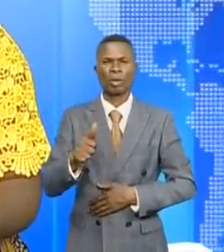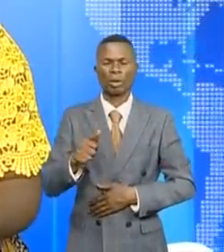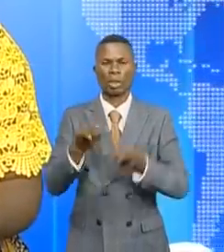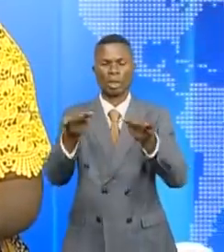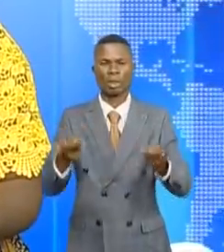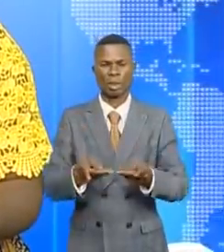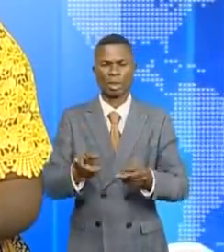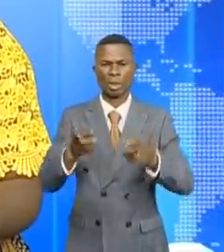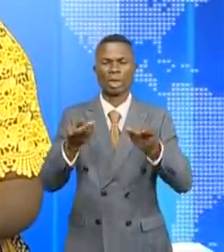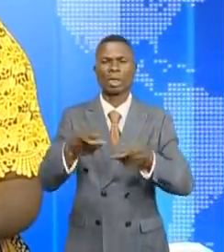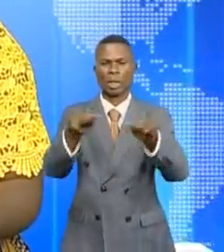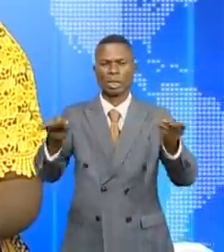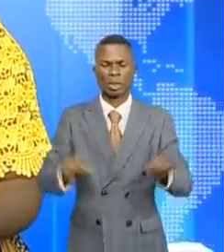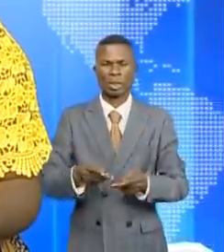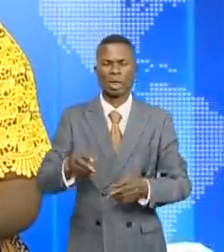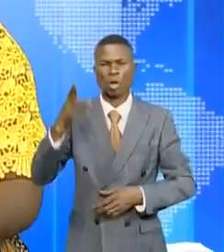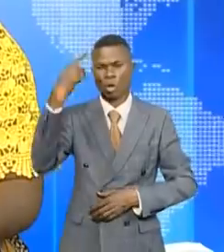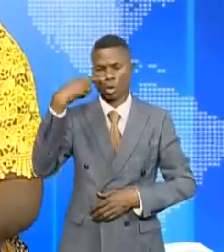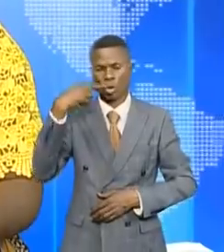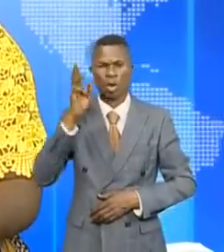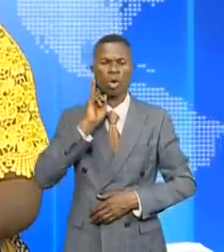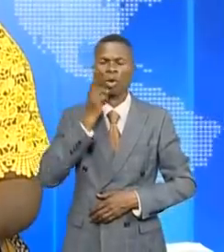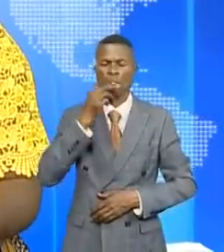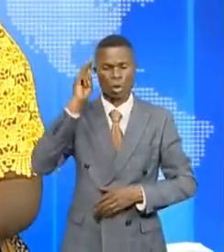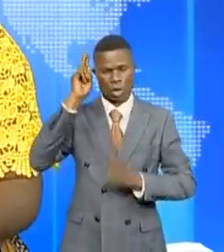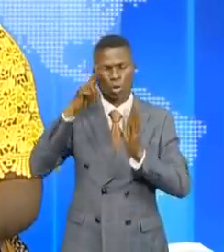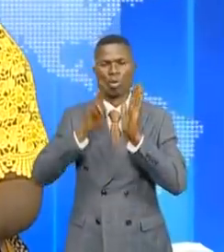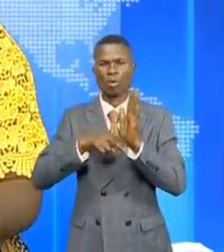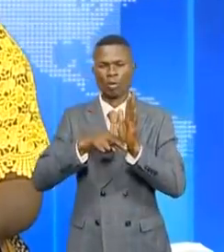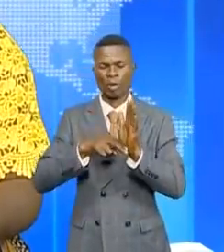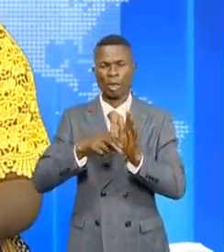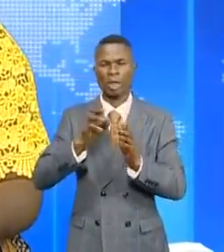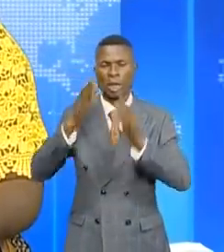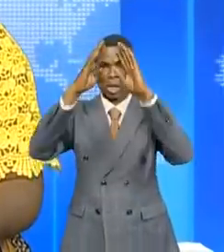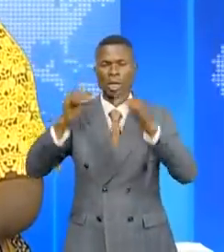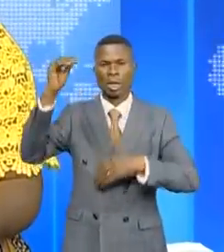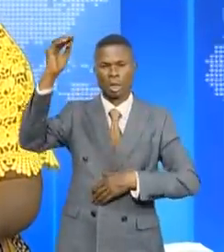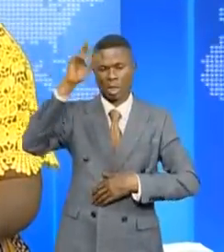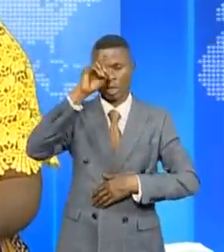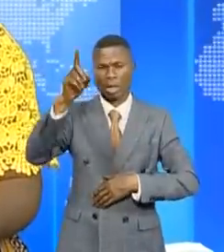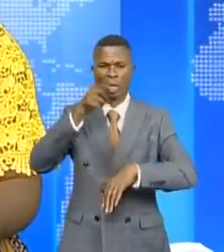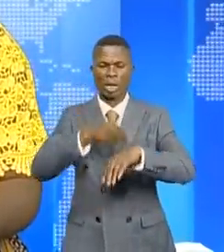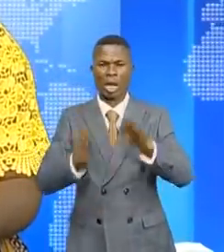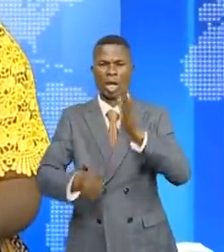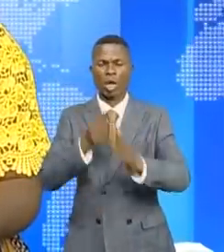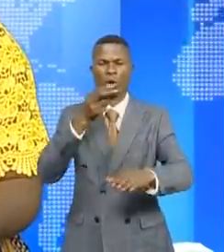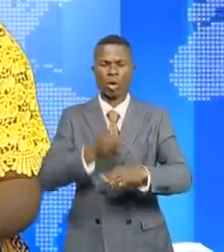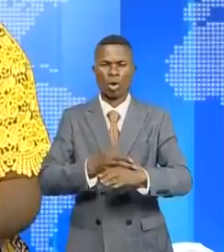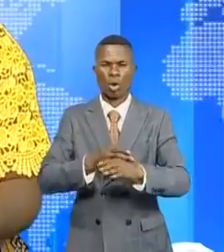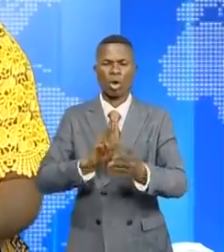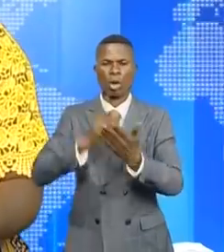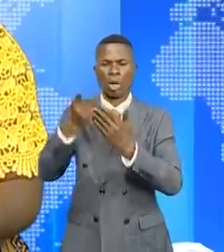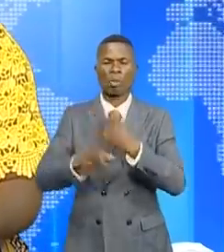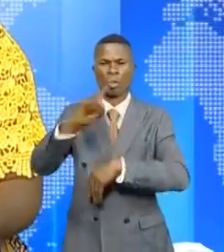salon rouge de l'hôtel du gouvernement, immeuble intelligent, heure 11h. Ordre du jour, prise